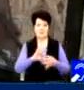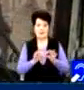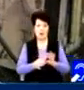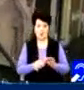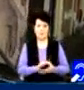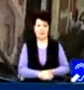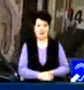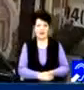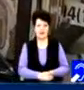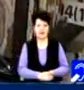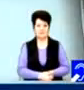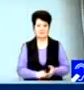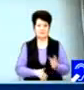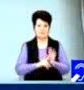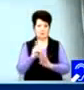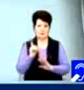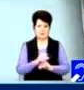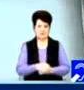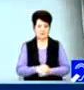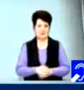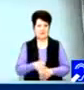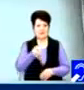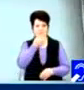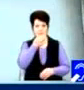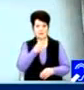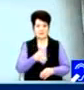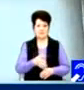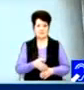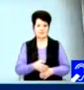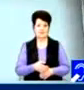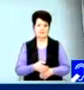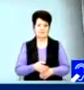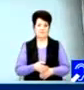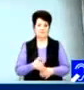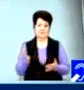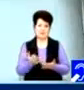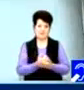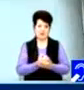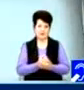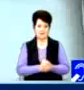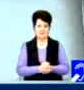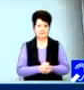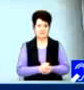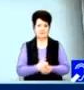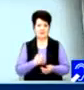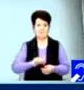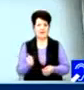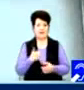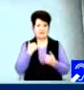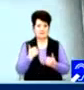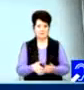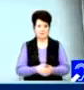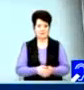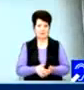știam nimic la începutul Moldova îmi place mâncare și am găsit niște prieteni buni